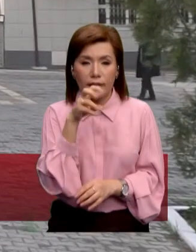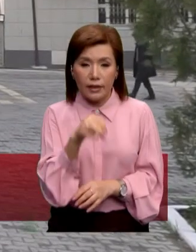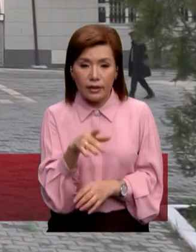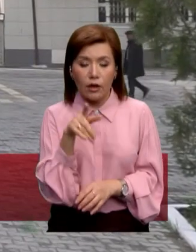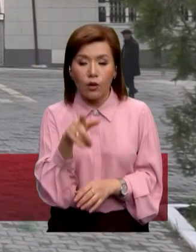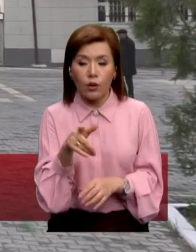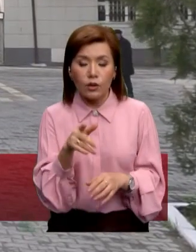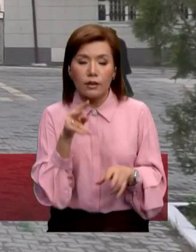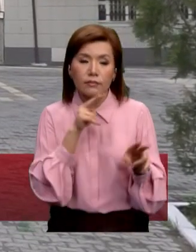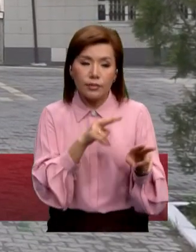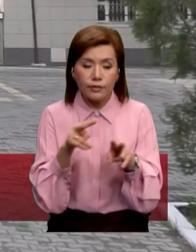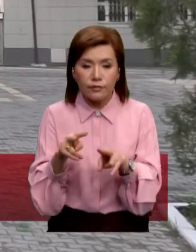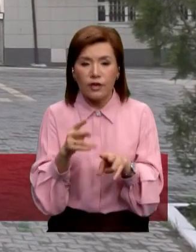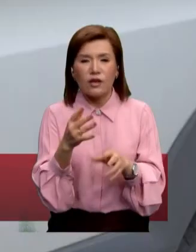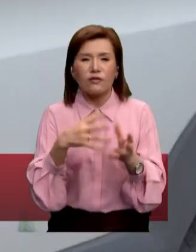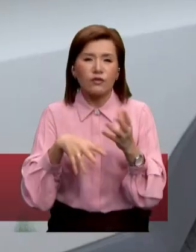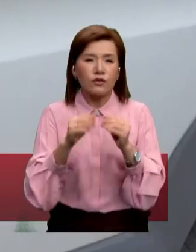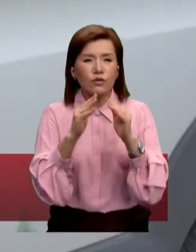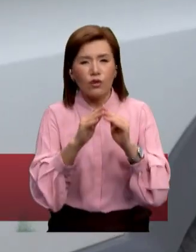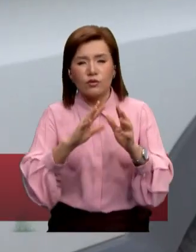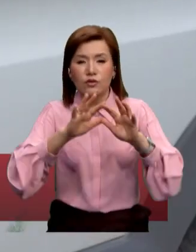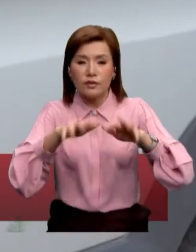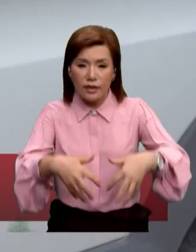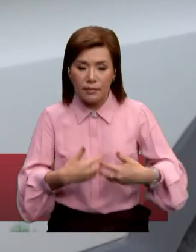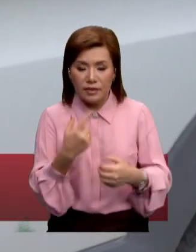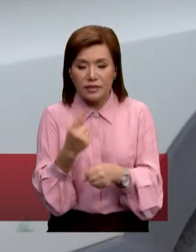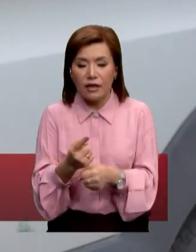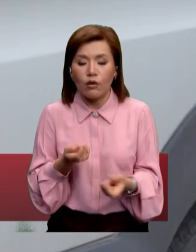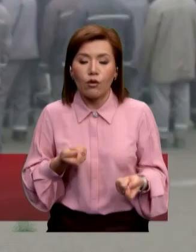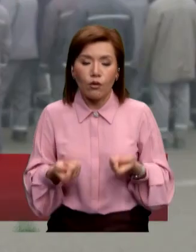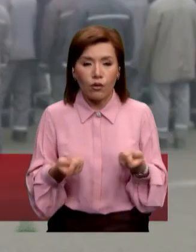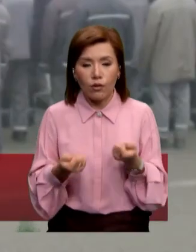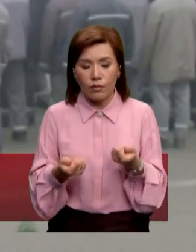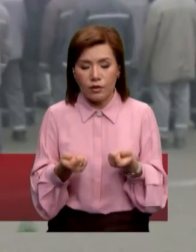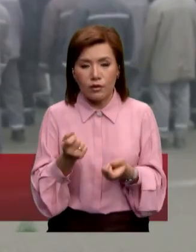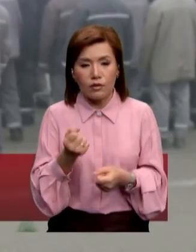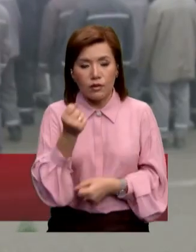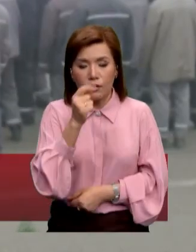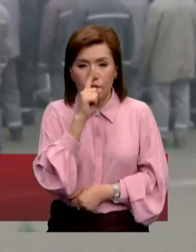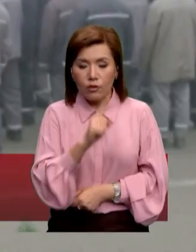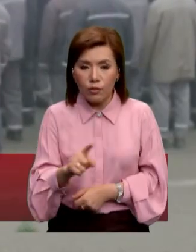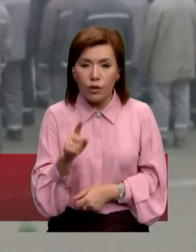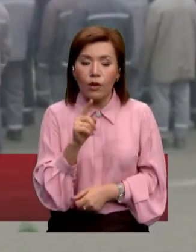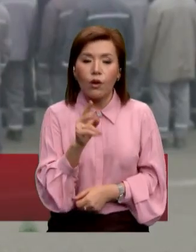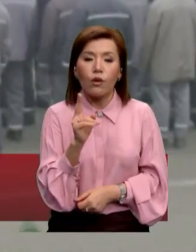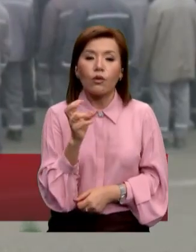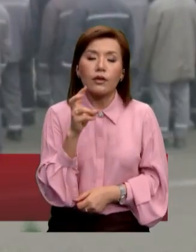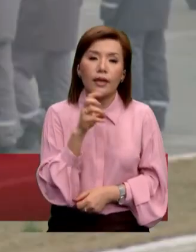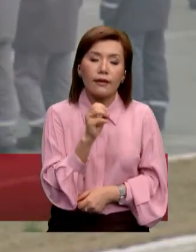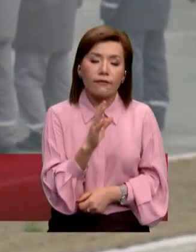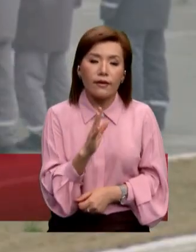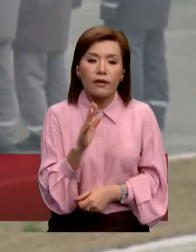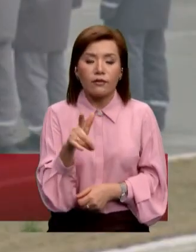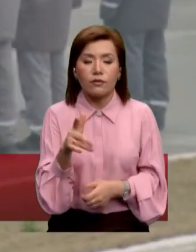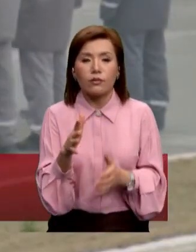встать на пробационный контроль у них Конфисковали имущество и запретили занимать руководящие посты А вот их подельником кулькееву и любаю